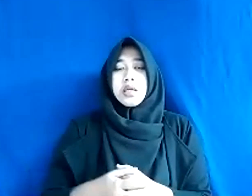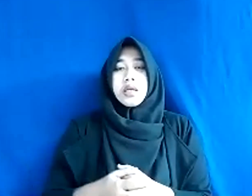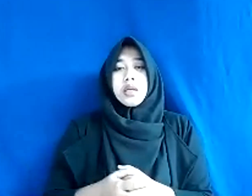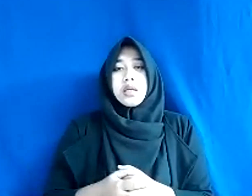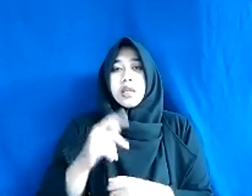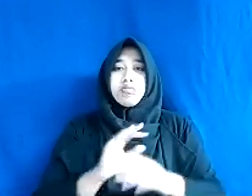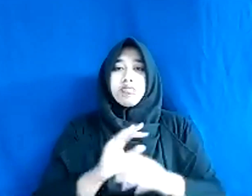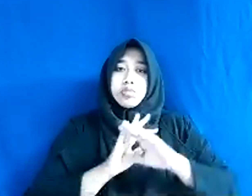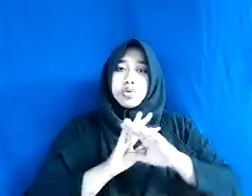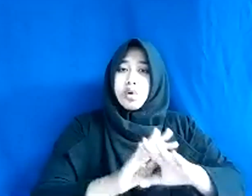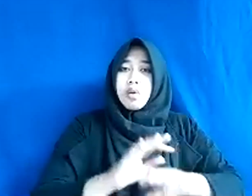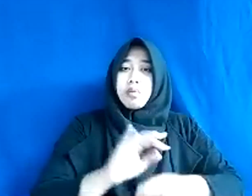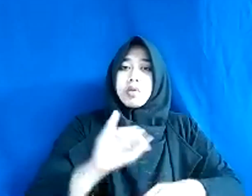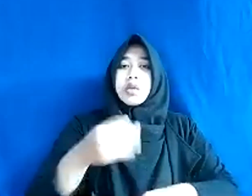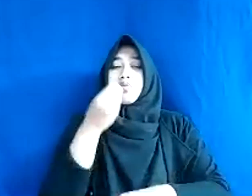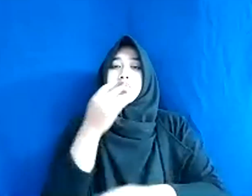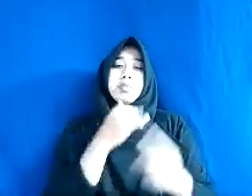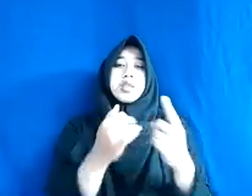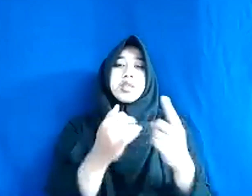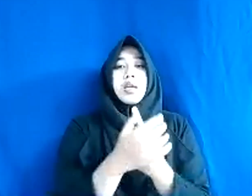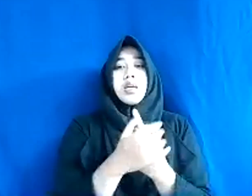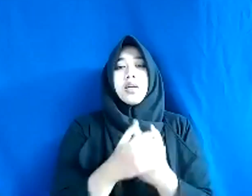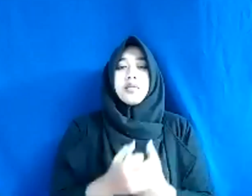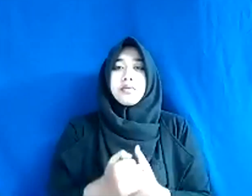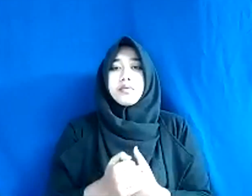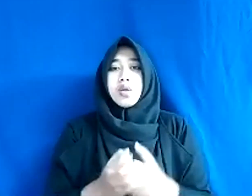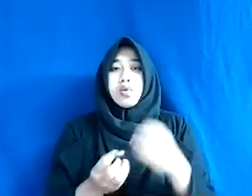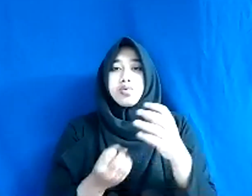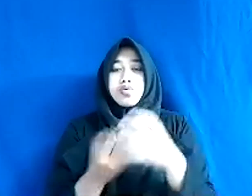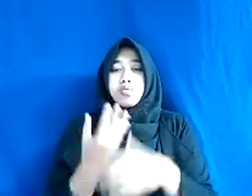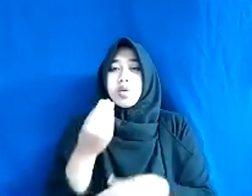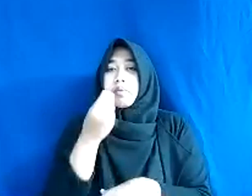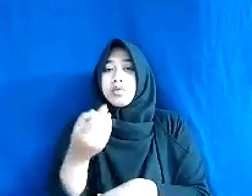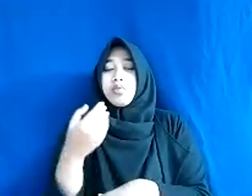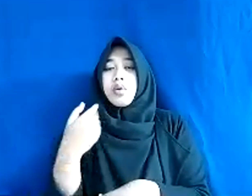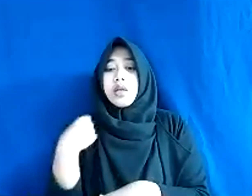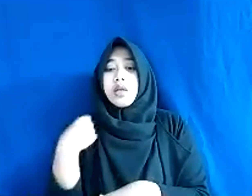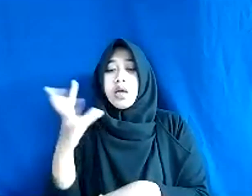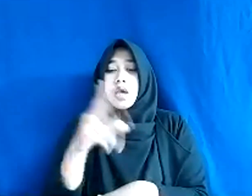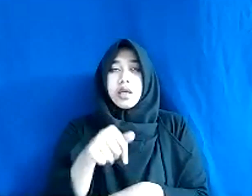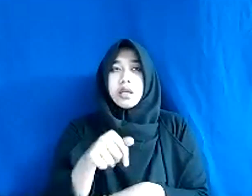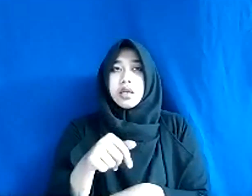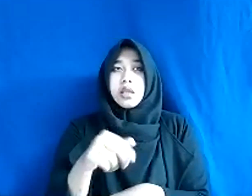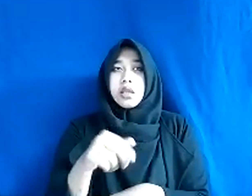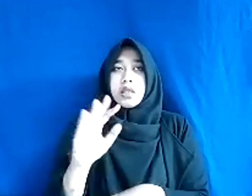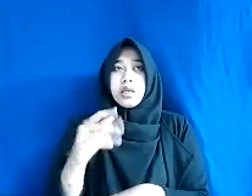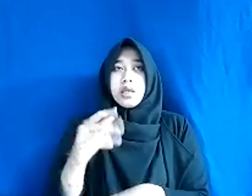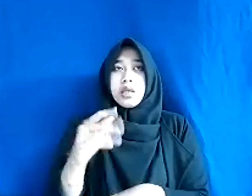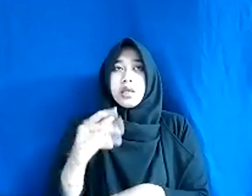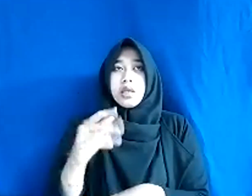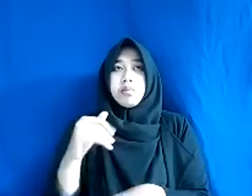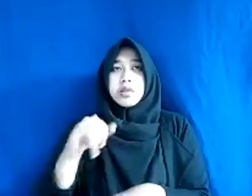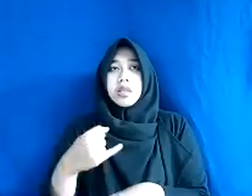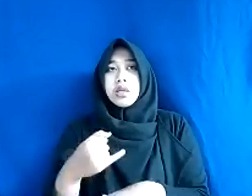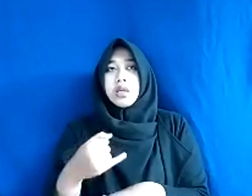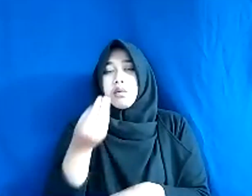yang ada itu hari ini tidak menjadi bahan konsumsi pokok. Ini yang kemudian menyebabkan bahwa bahan konsumsi itu hanya